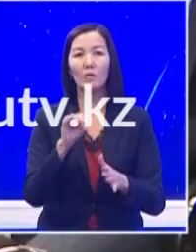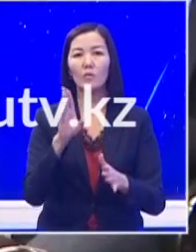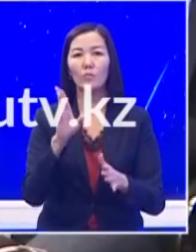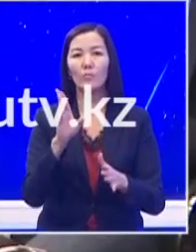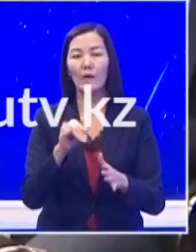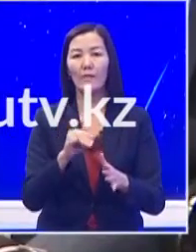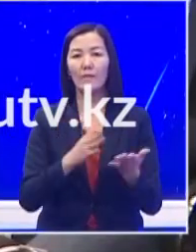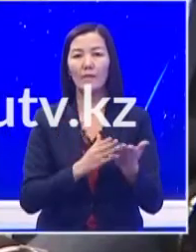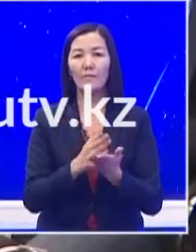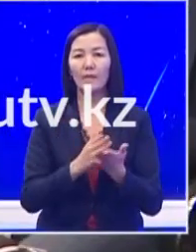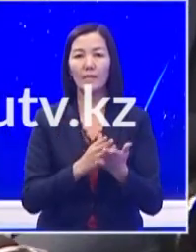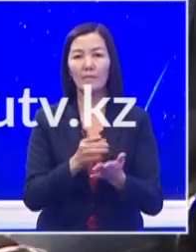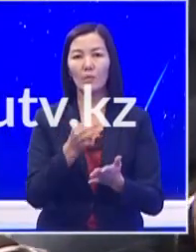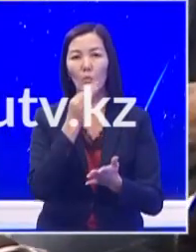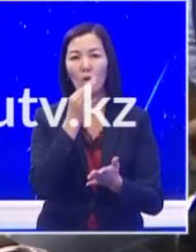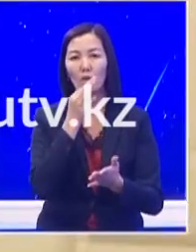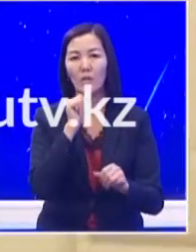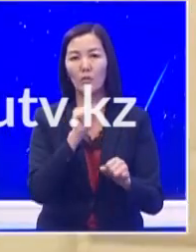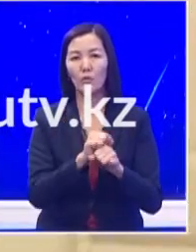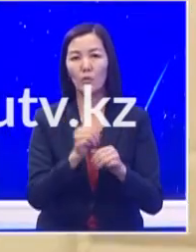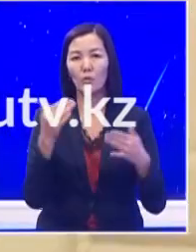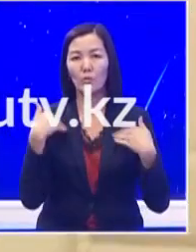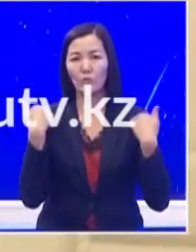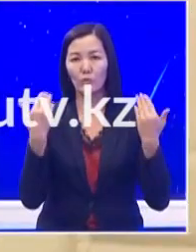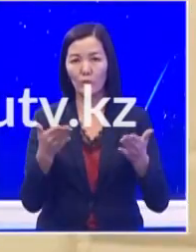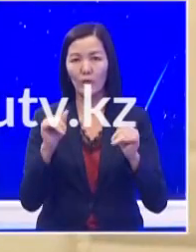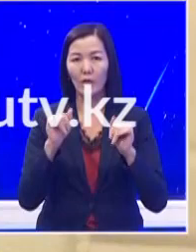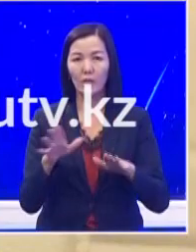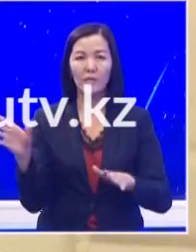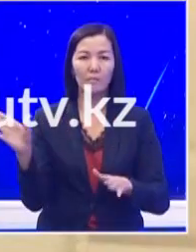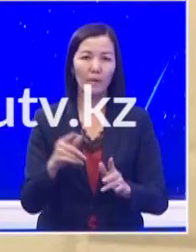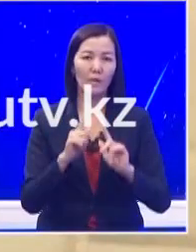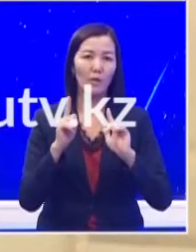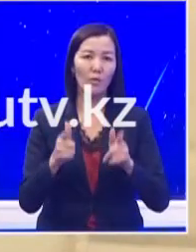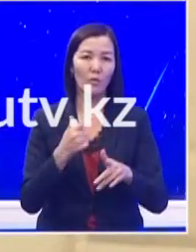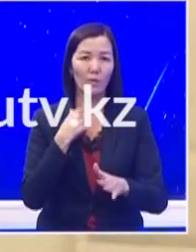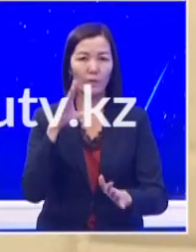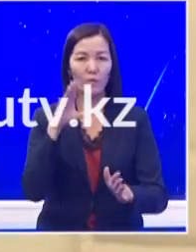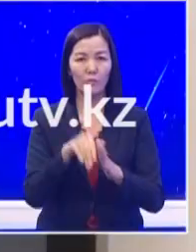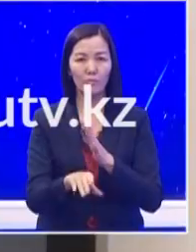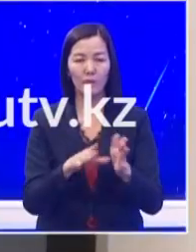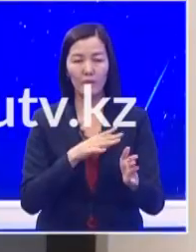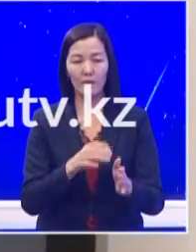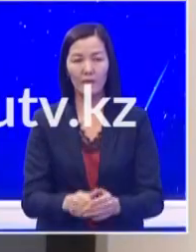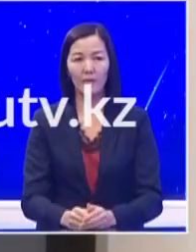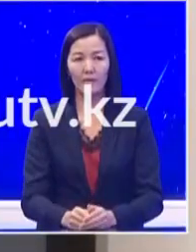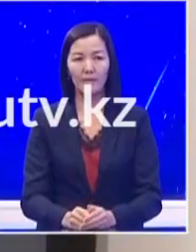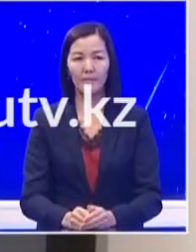өкілеттігін мерзімінен бұрын тоқтату ұсынылды. Шешімді қатысушылар бір ауыздан қолдап дауыс берді.